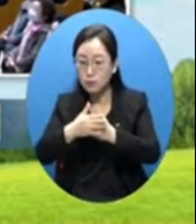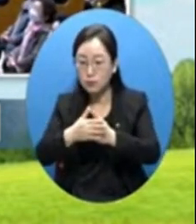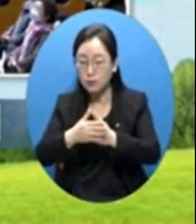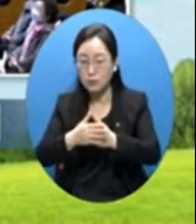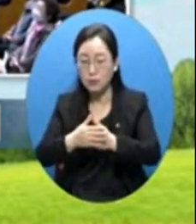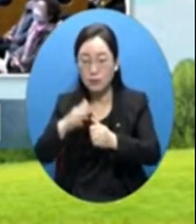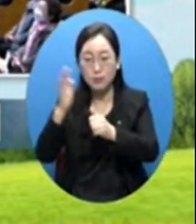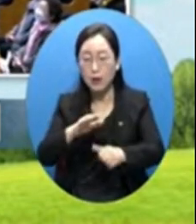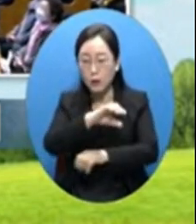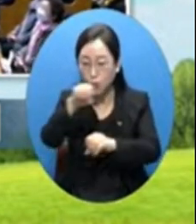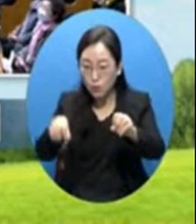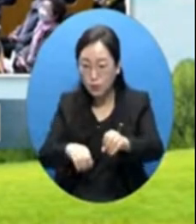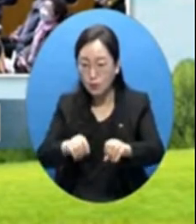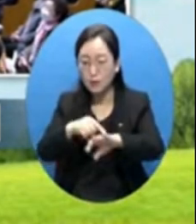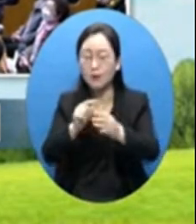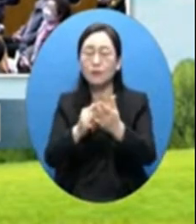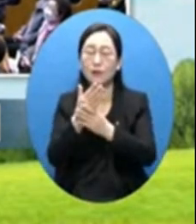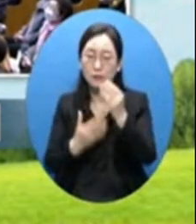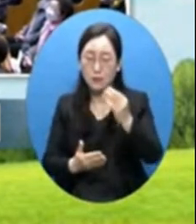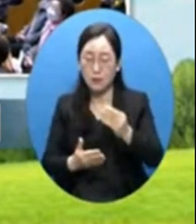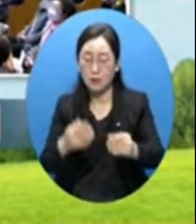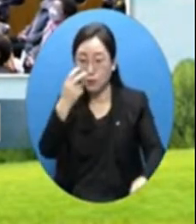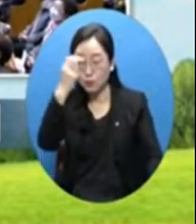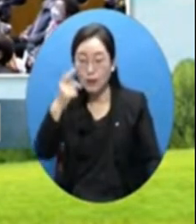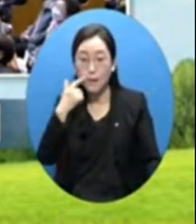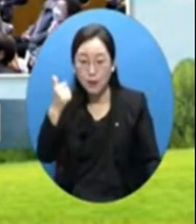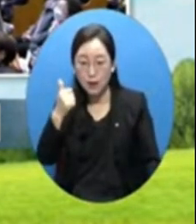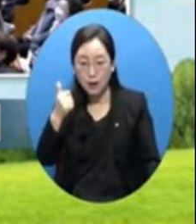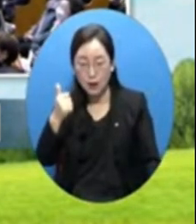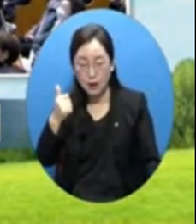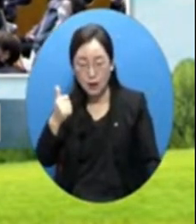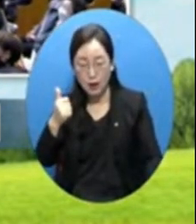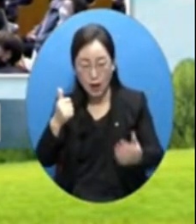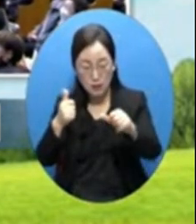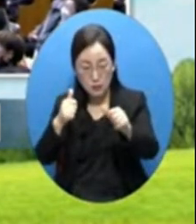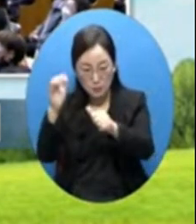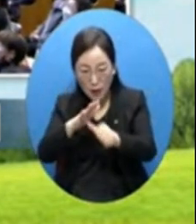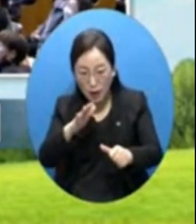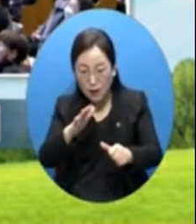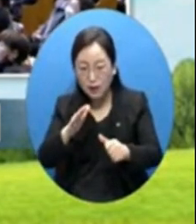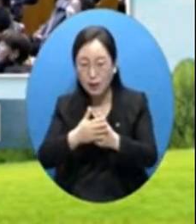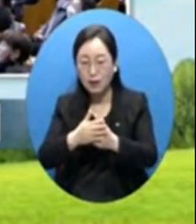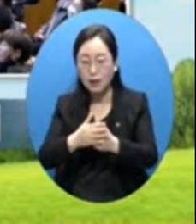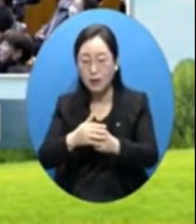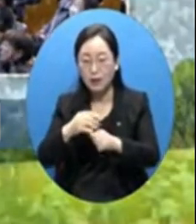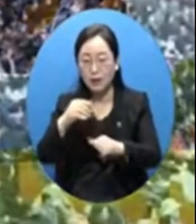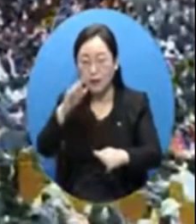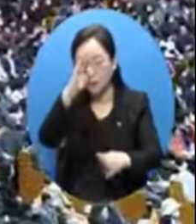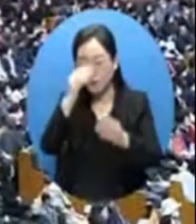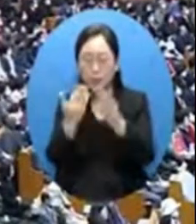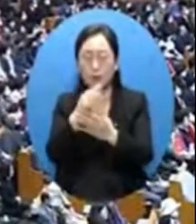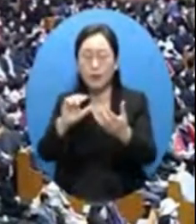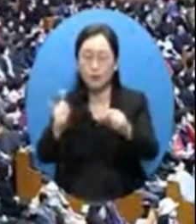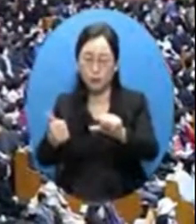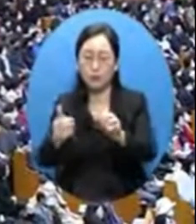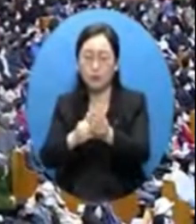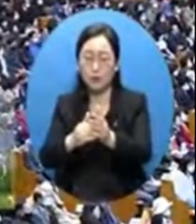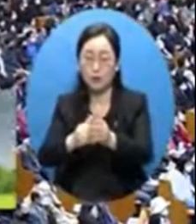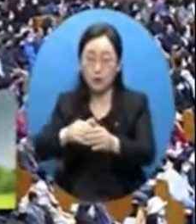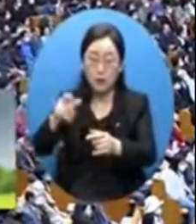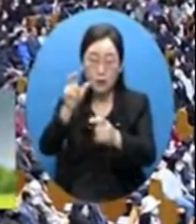똑똑하던 자기 아들이 낙방을 하니까 아버지가 병으로도 세상을 떠나게 되고 엎친 데 덮친 격으로 또